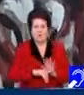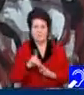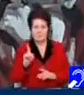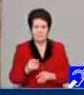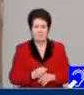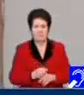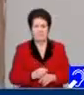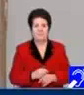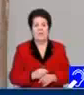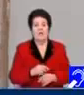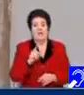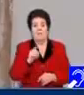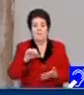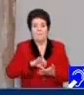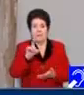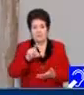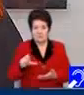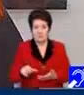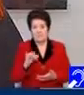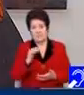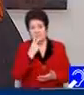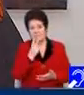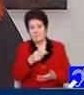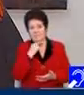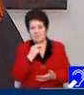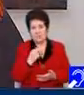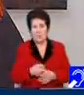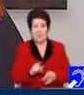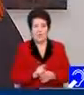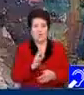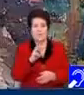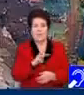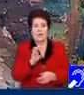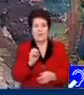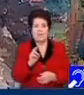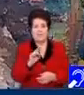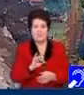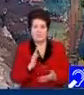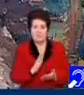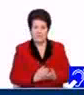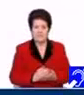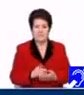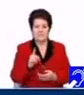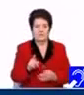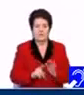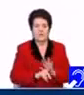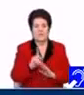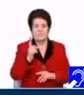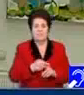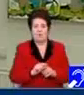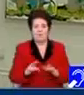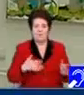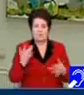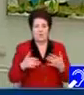numește Moulin Rouge. Participanții și vizitatorii expoziției susțin că marele poet Mihai Eminescu este un izvor nesecat de inspirație pentru